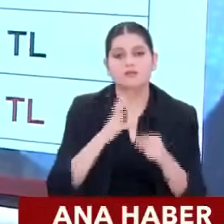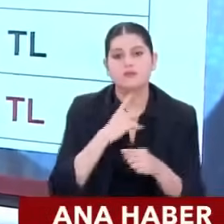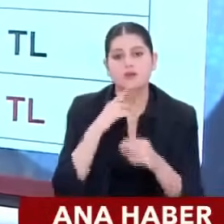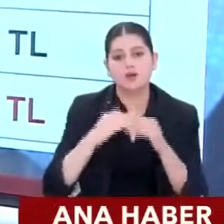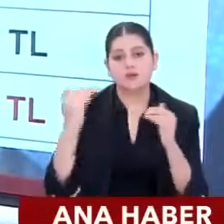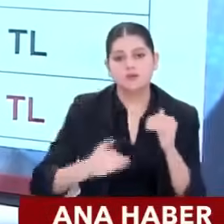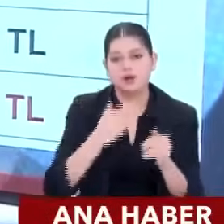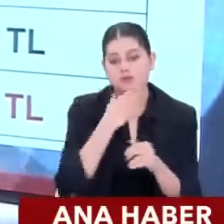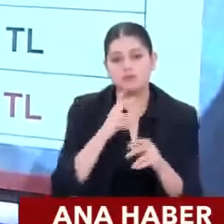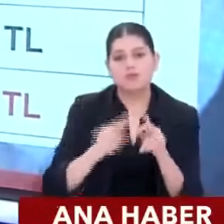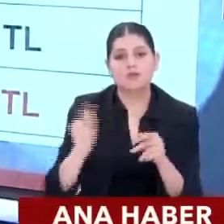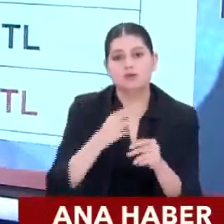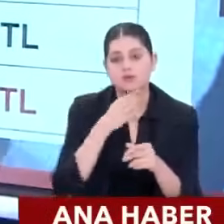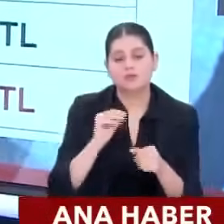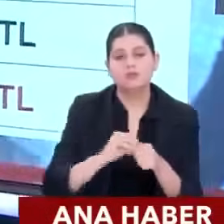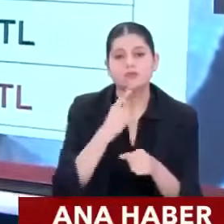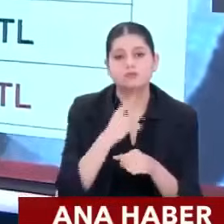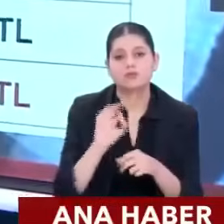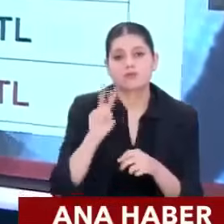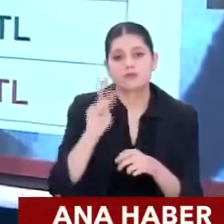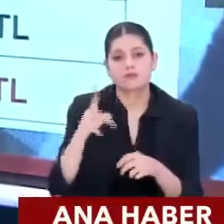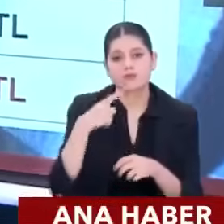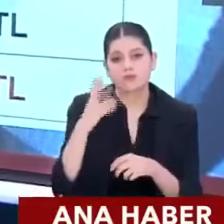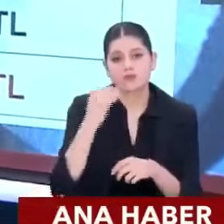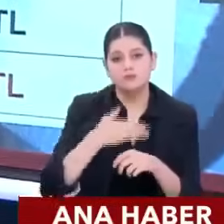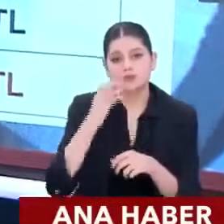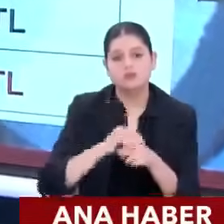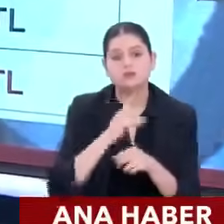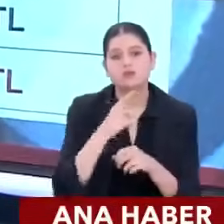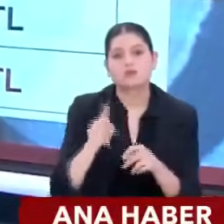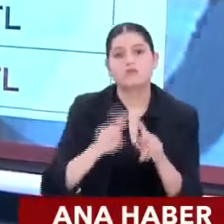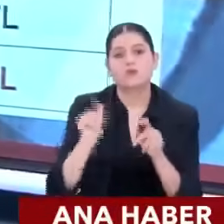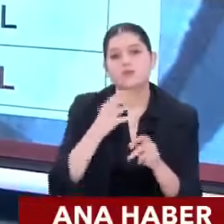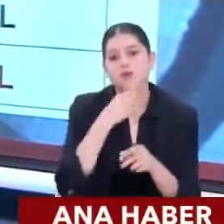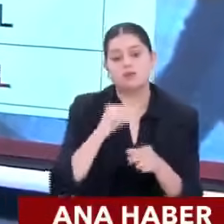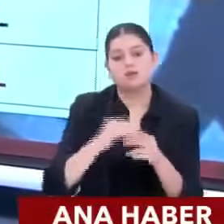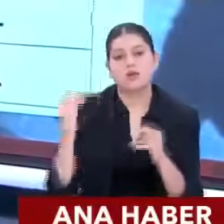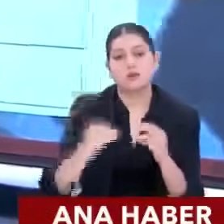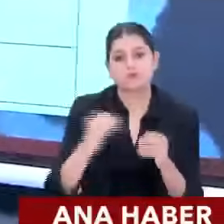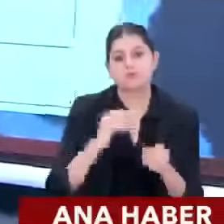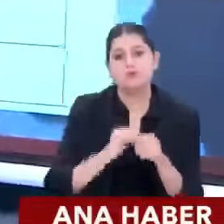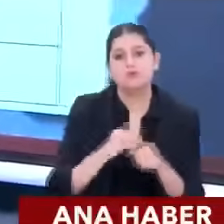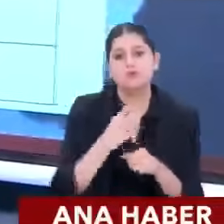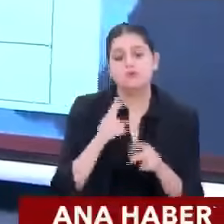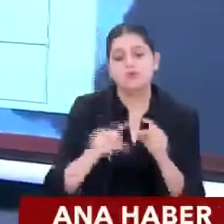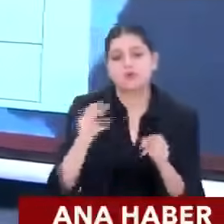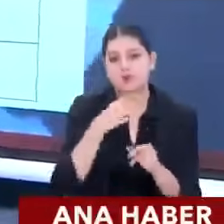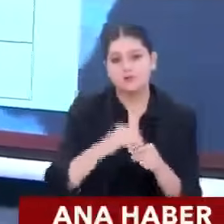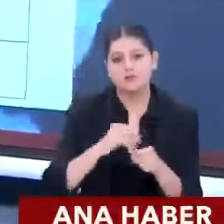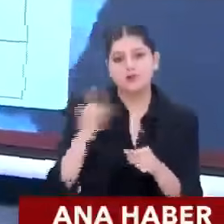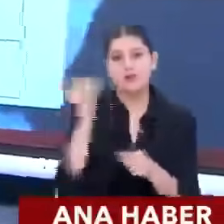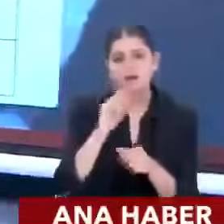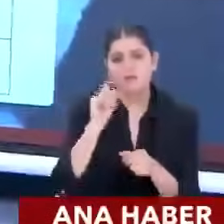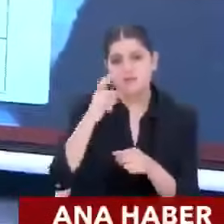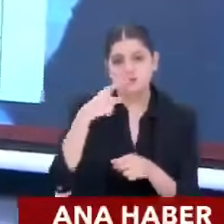en düşük emekli bir şey memur maaşı düzeltiyorum onu 22000 olduğunu söyleyemem bu memur emeklisi en düşük En düşük memur emeklisine